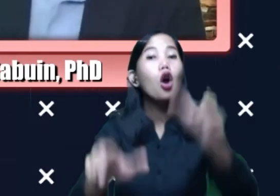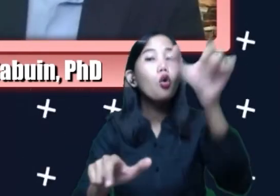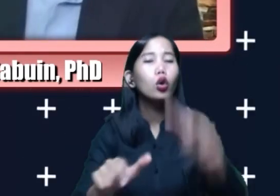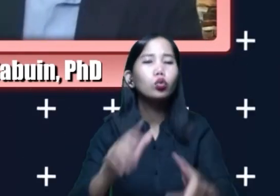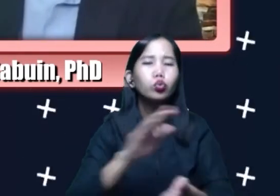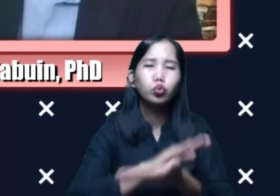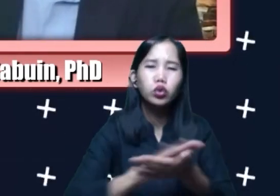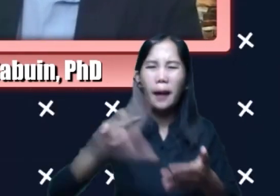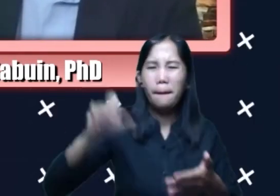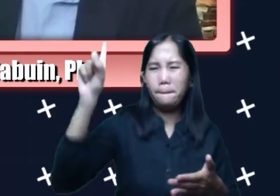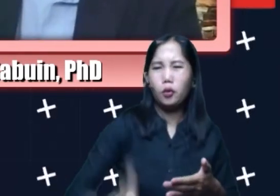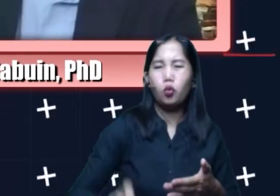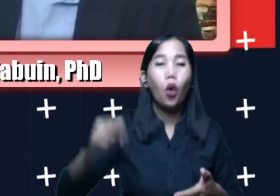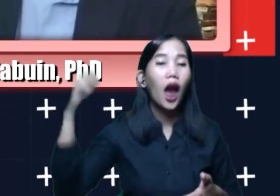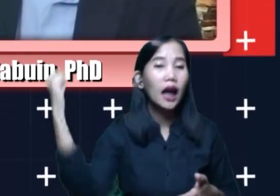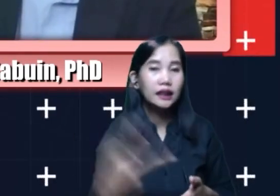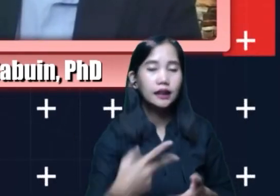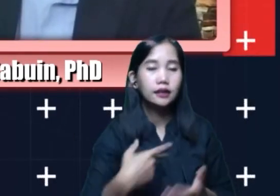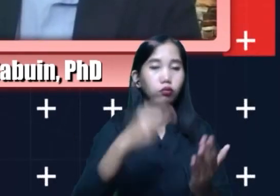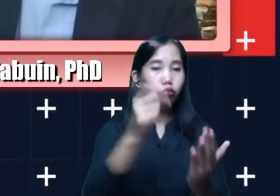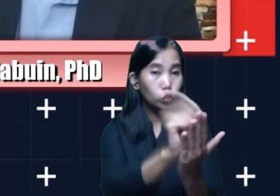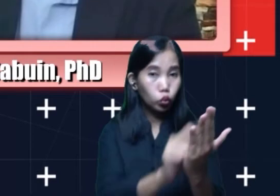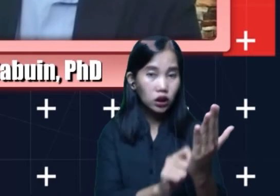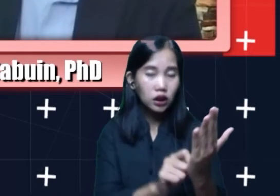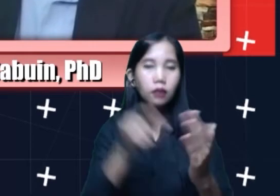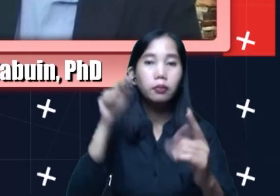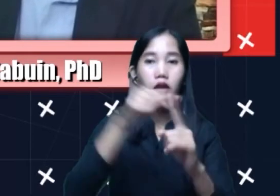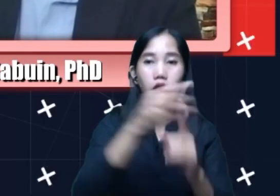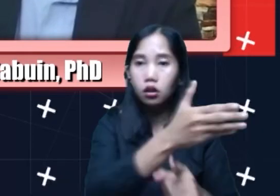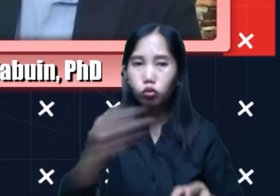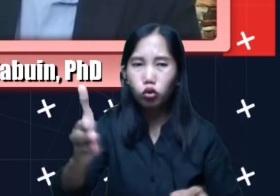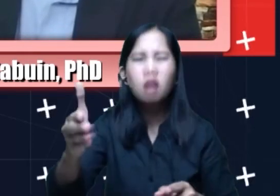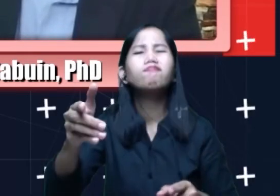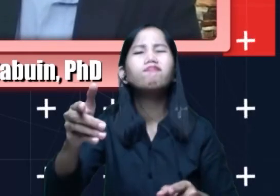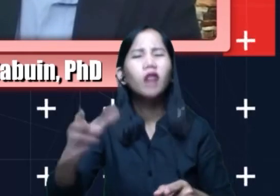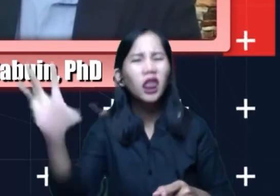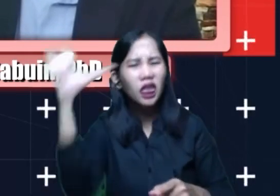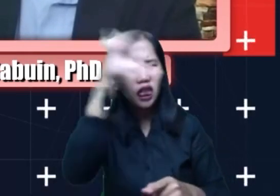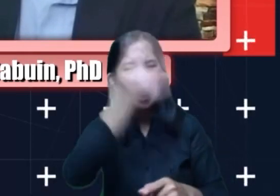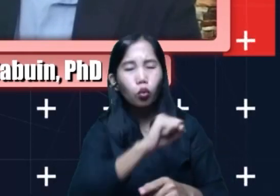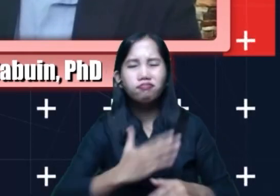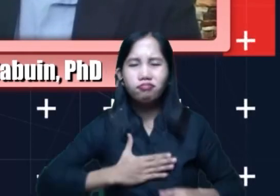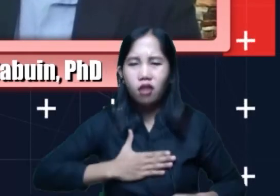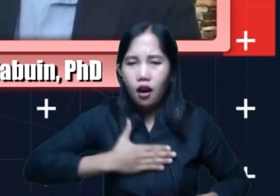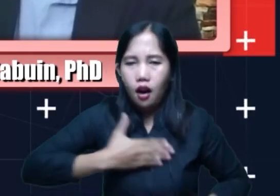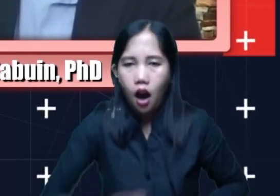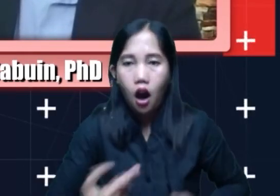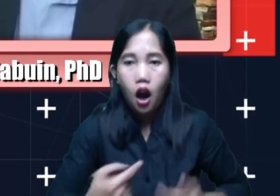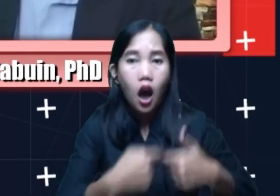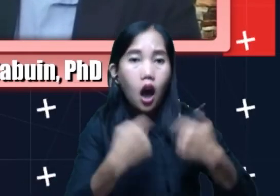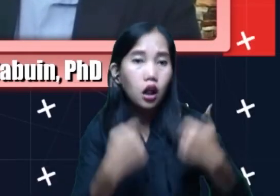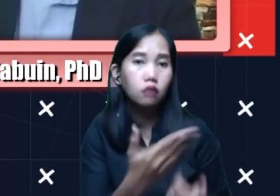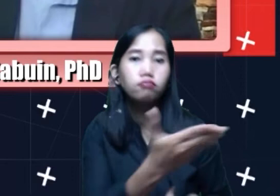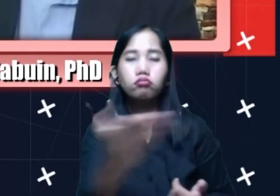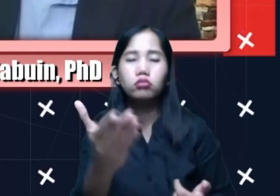ya. Aku telah tahu kerelaan hatimu tentang mana aku memegahkan kamu kepada